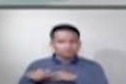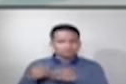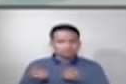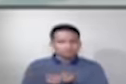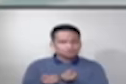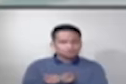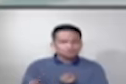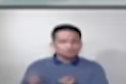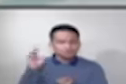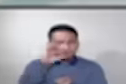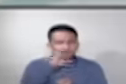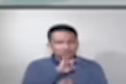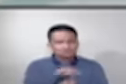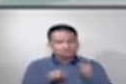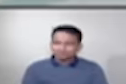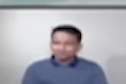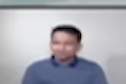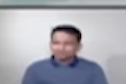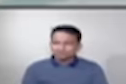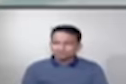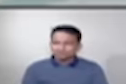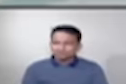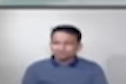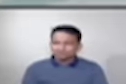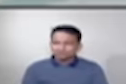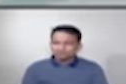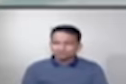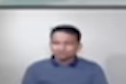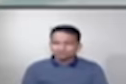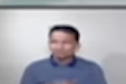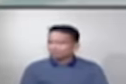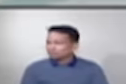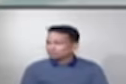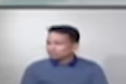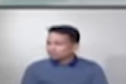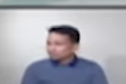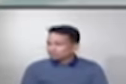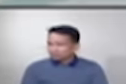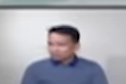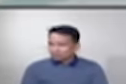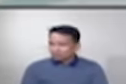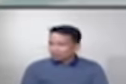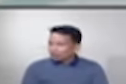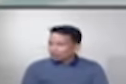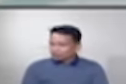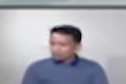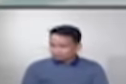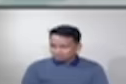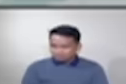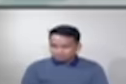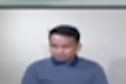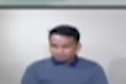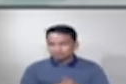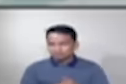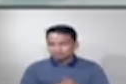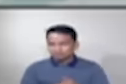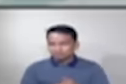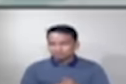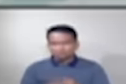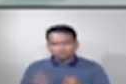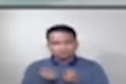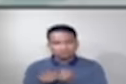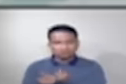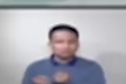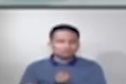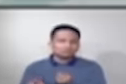yung hinahabol ko, hindi naman ikaw eh. Mag-decide ka na sir kasi nainip na ako. Sustento o serbisyong sibak?